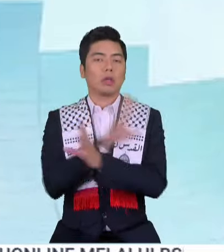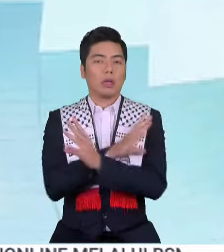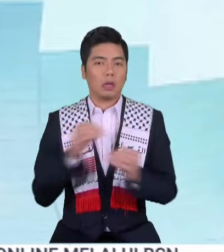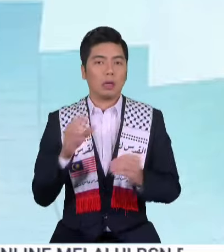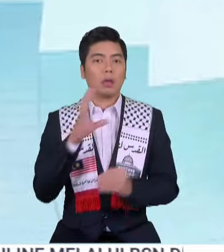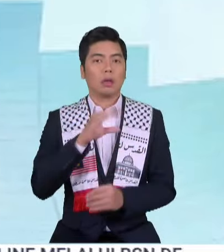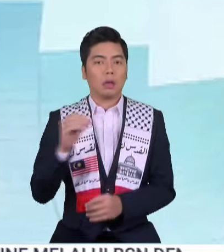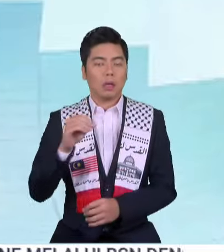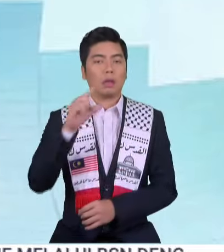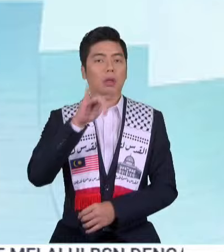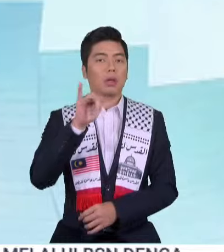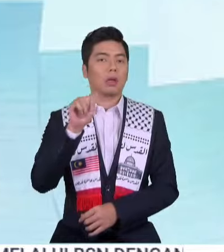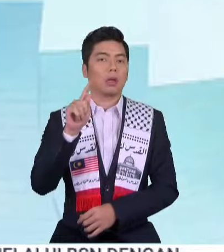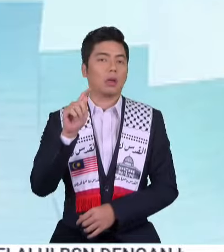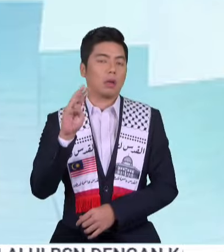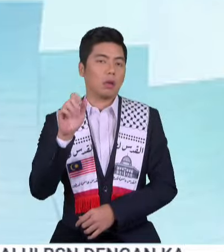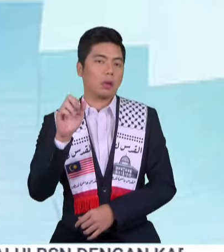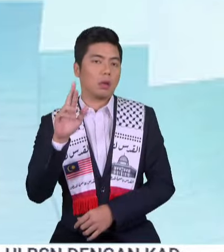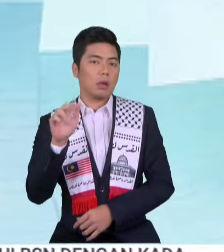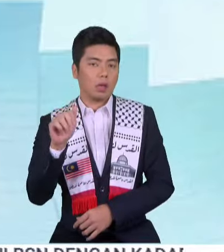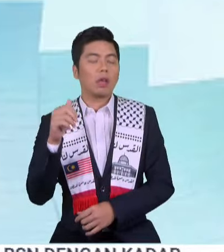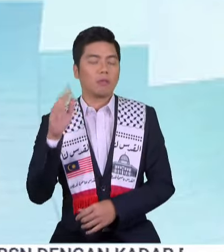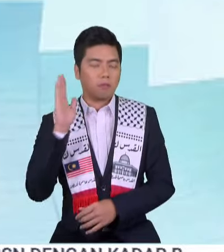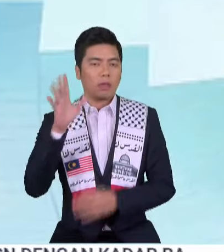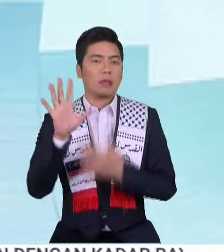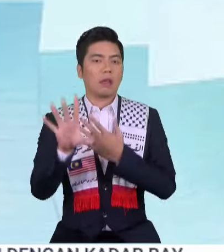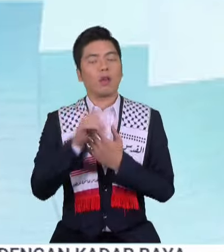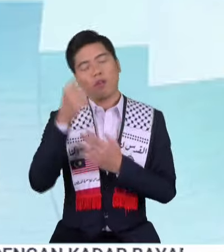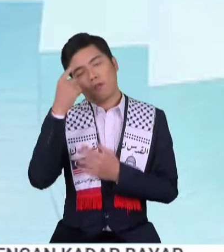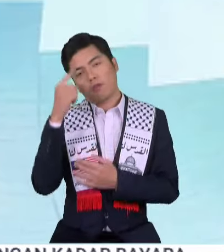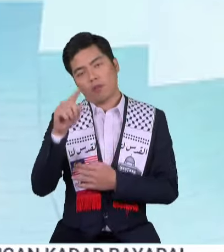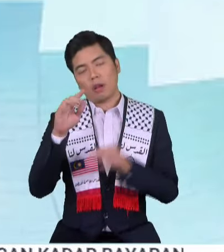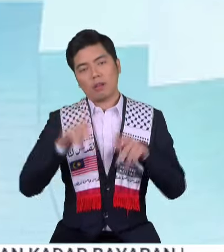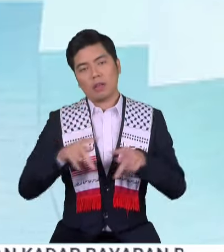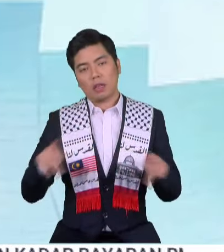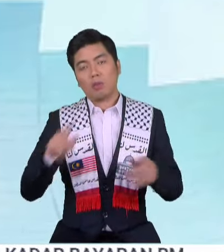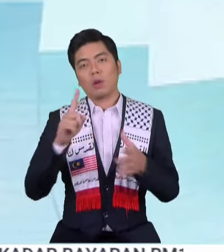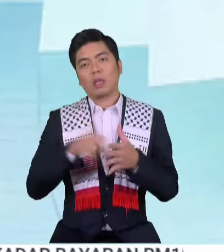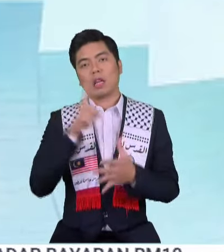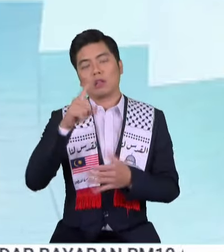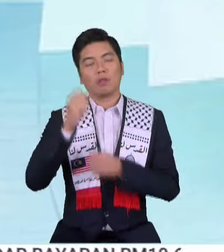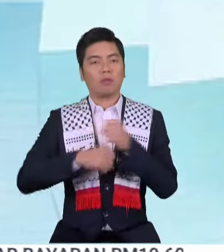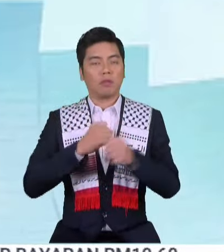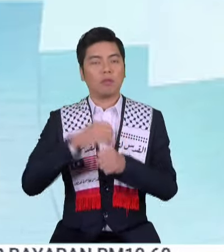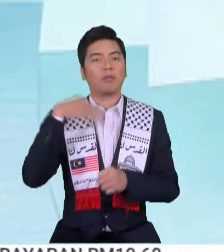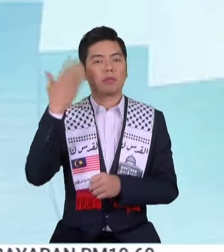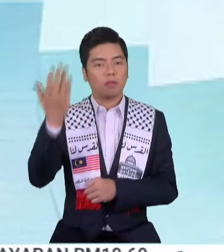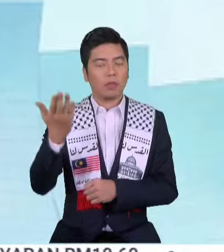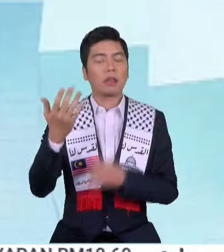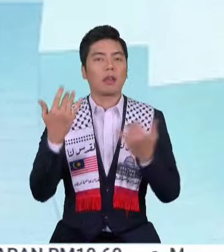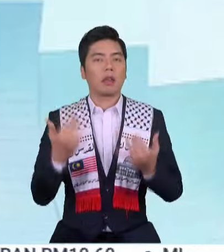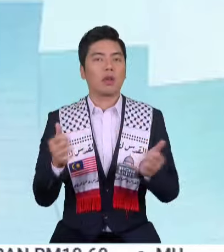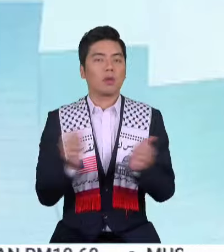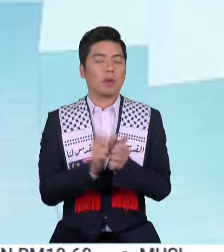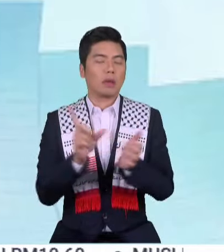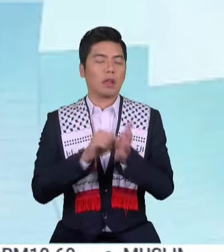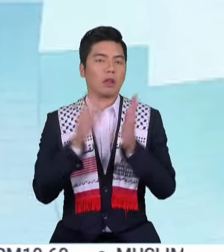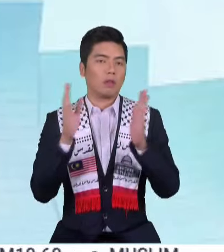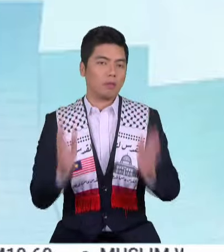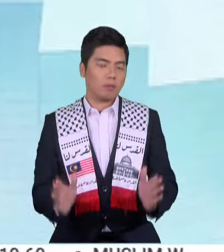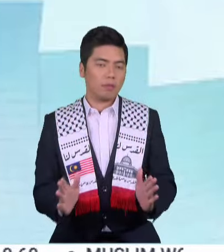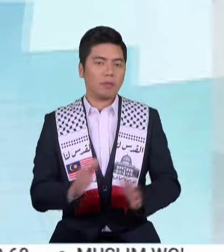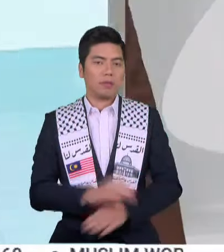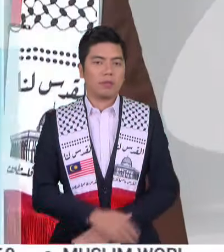Giatmara Sepauh bakal menerima pengambilan pertama pelajarnya Januari tahun depan. Laporan penuh langsung bersama Buma Win di